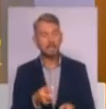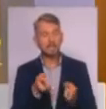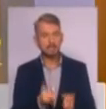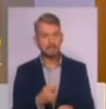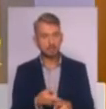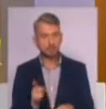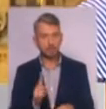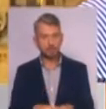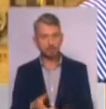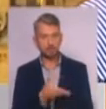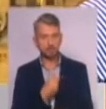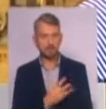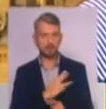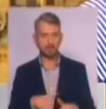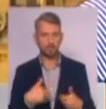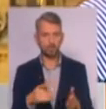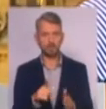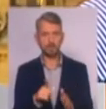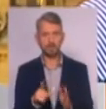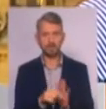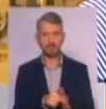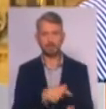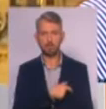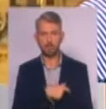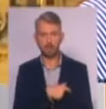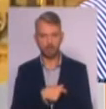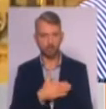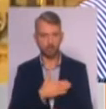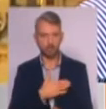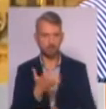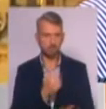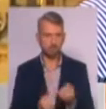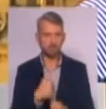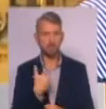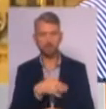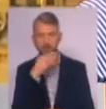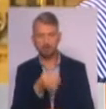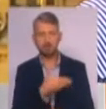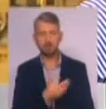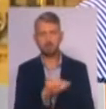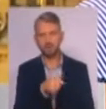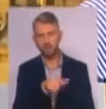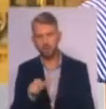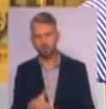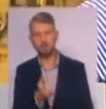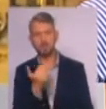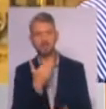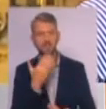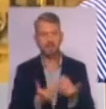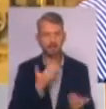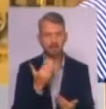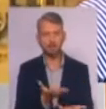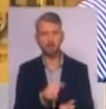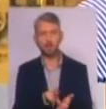це ми ініціювали з депутатами з нашої об'єднаної приймальні. Як я вже казала, ми брали людей, брали їх звернення, брали